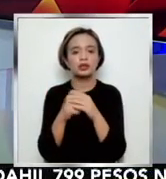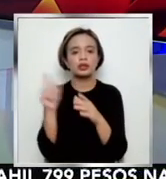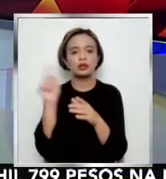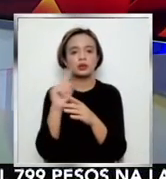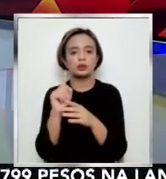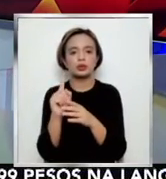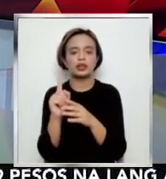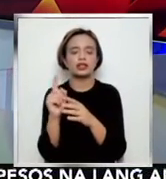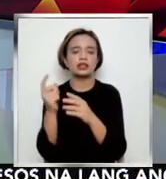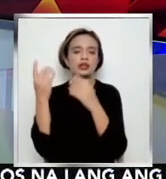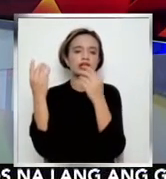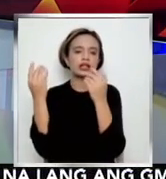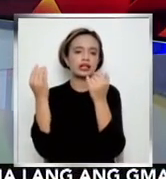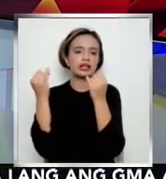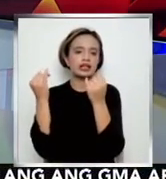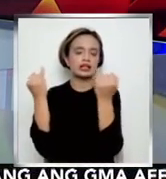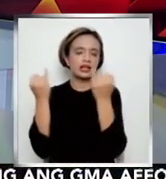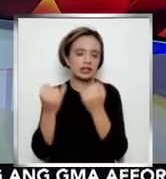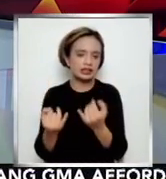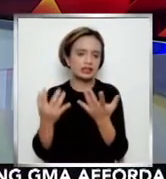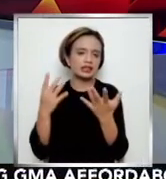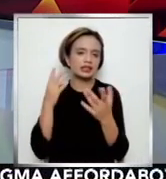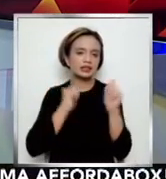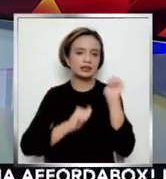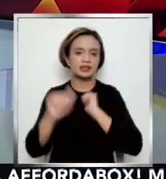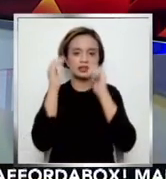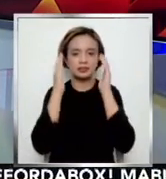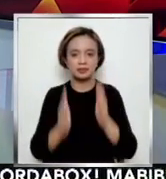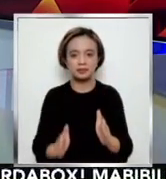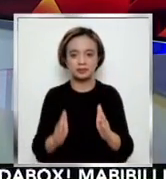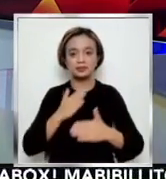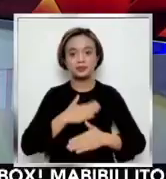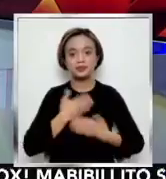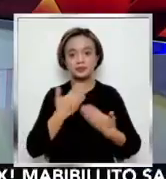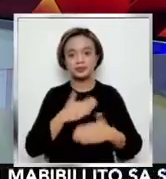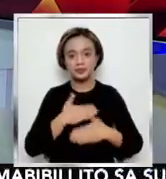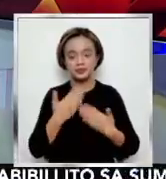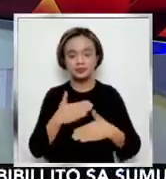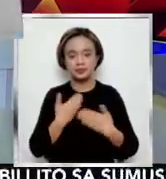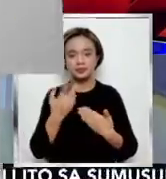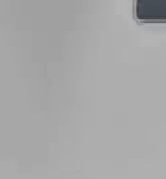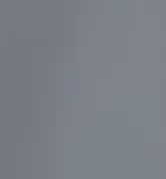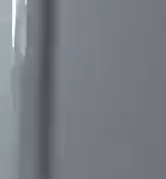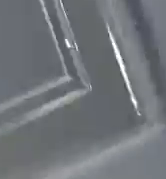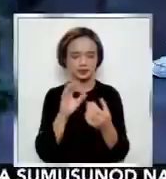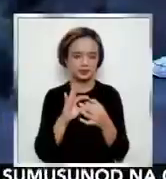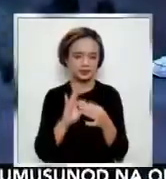stars and personalities this weekend. Ang masayang dilang reunion sa chika ni Aubrey Carampel.